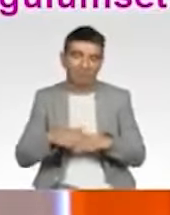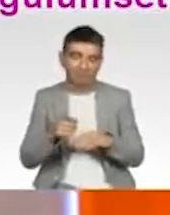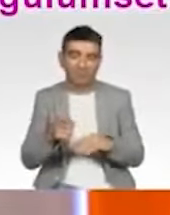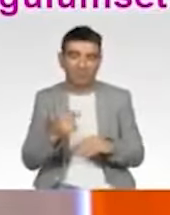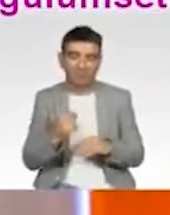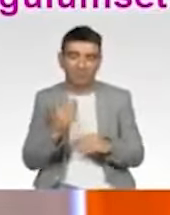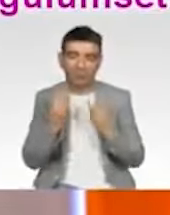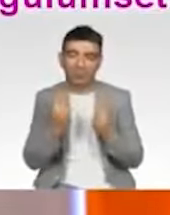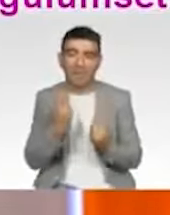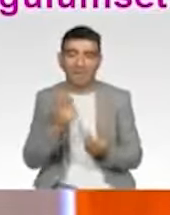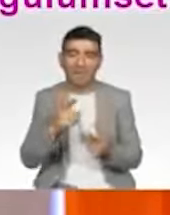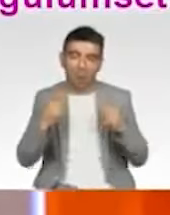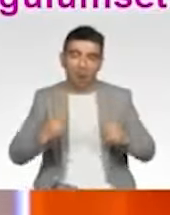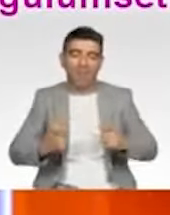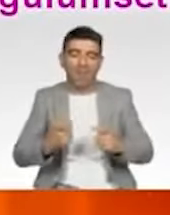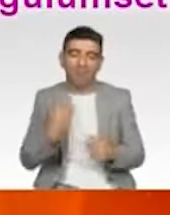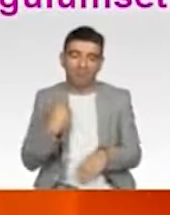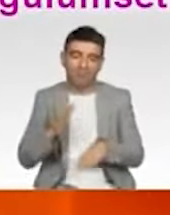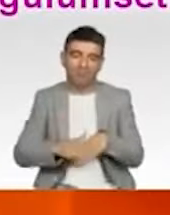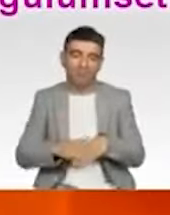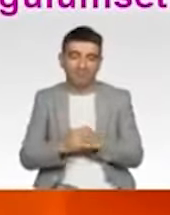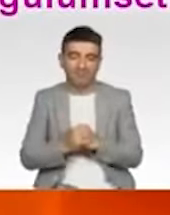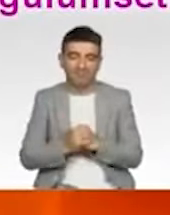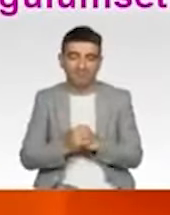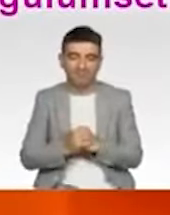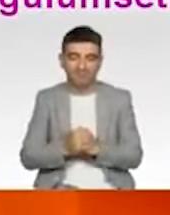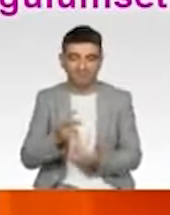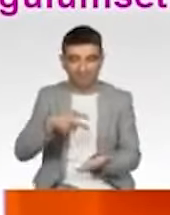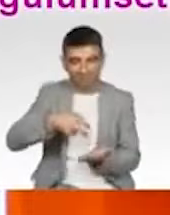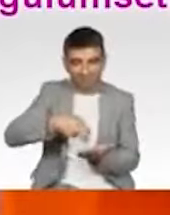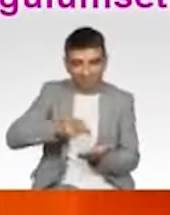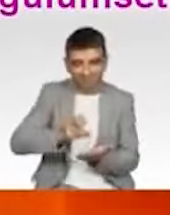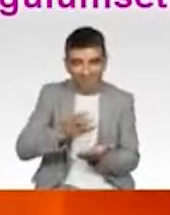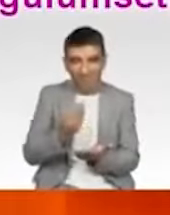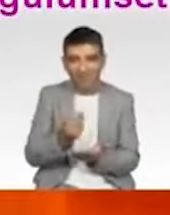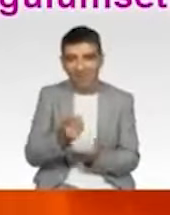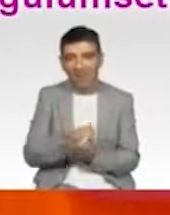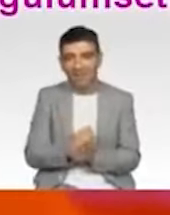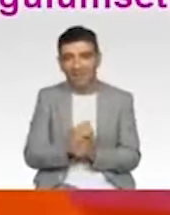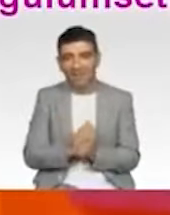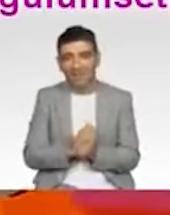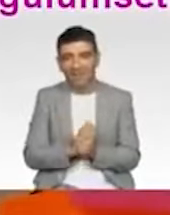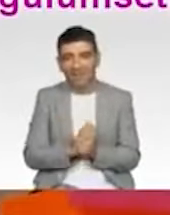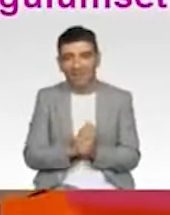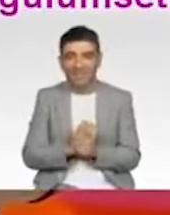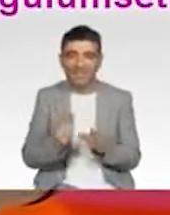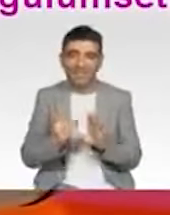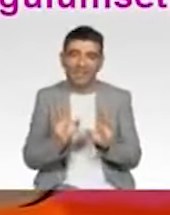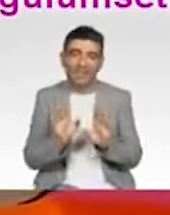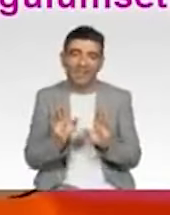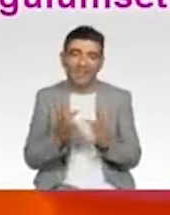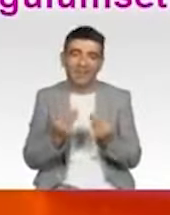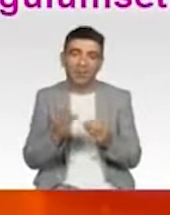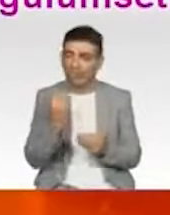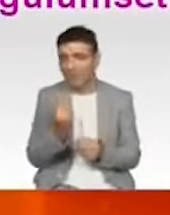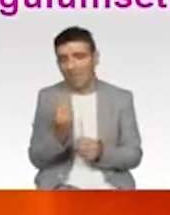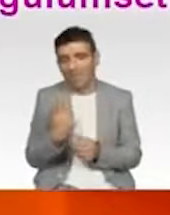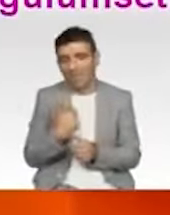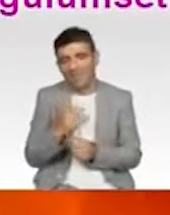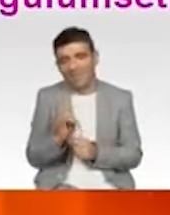Yaptın. Güzel bir ortamda yaptım. Görüş. Diz çöktünüz mü? Yok, diz. Ha işte yani. Diz çökme değil ama güzeldi